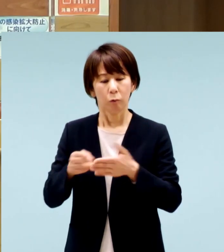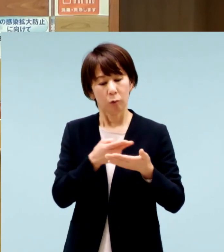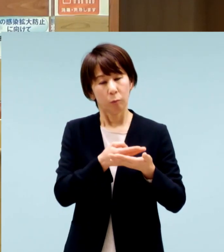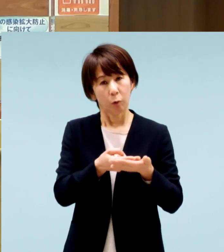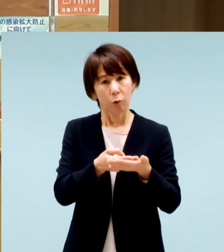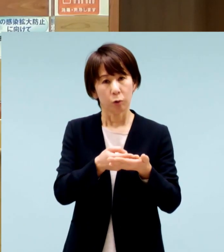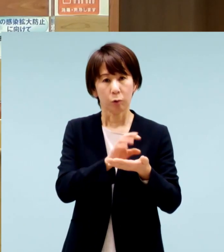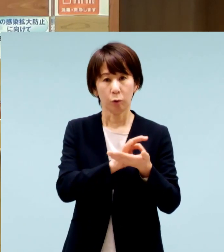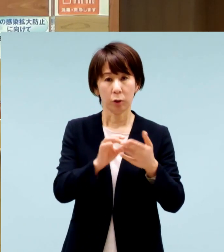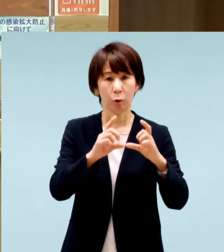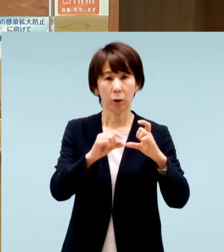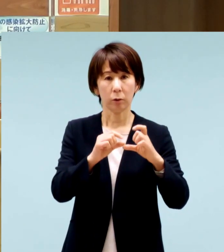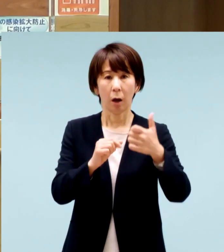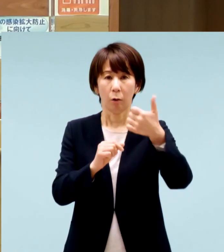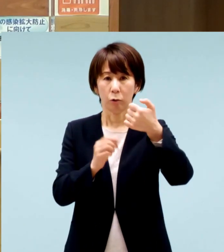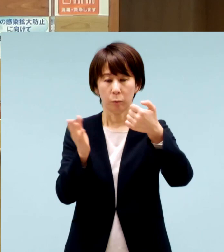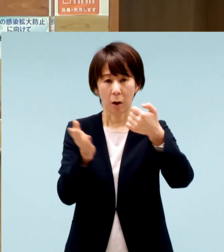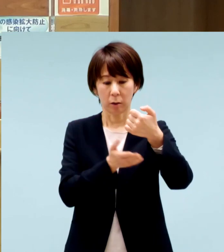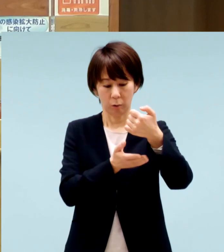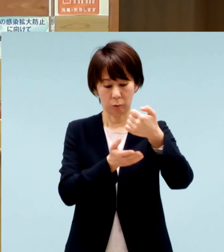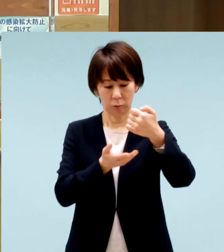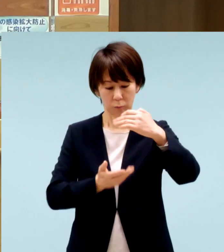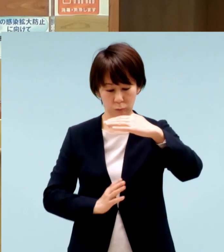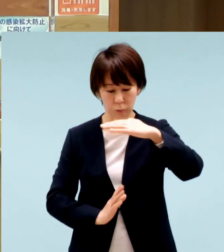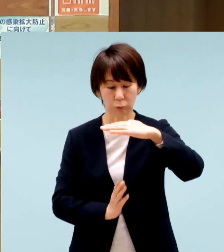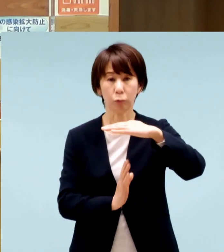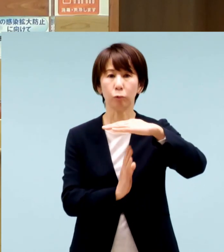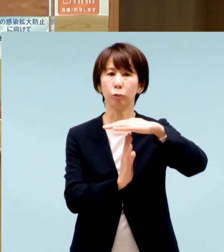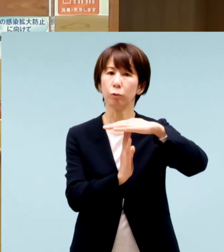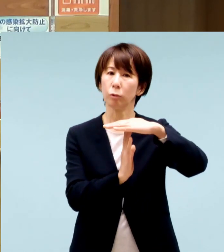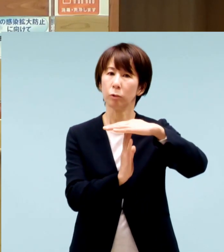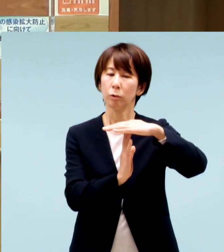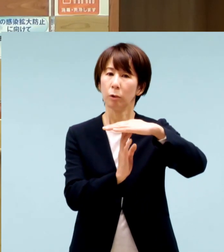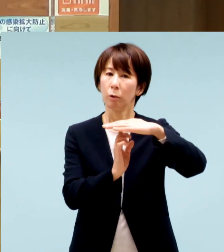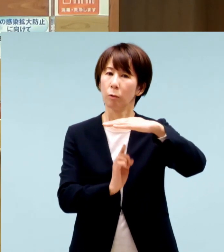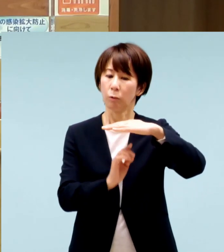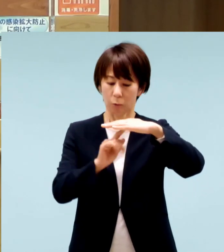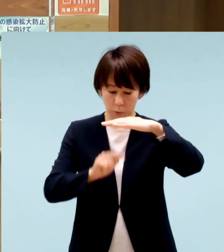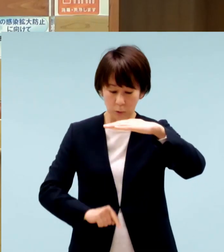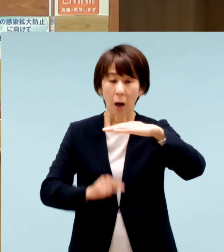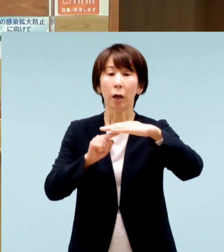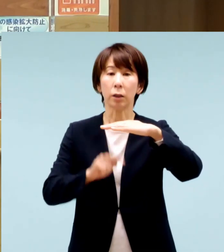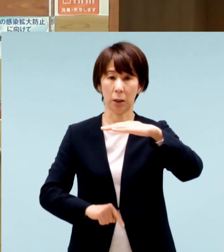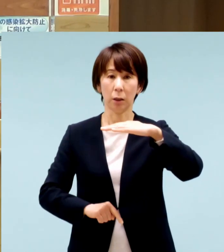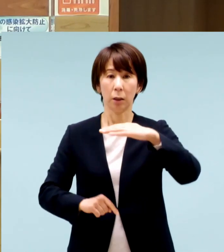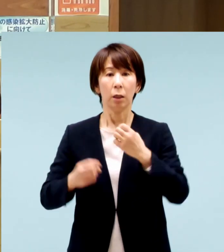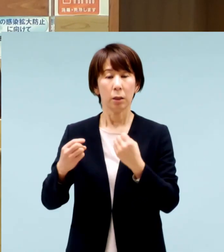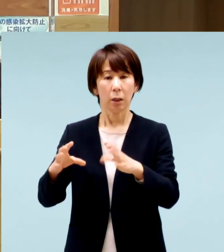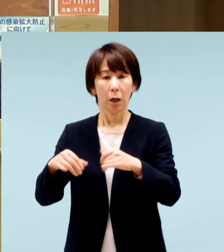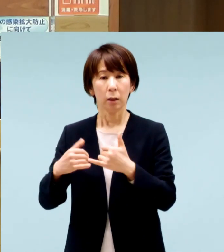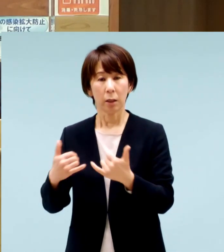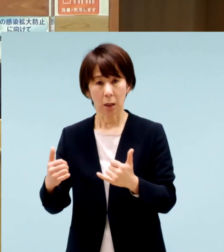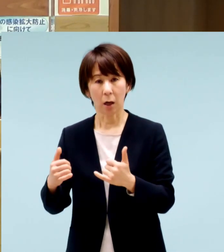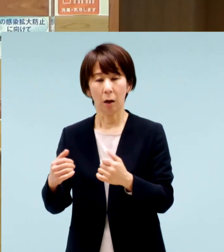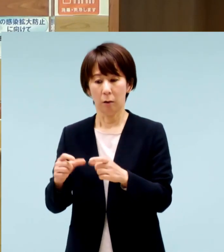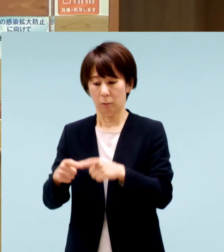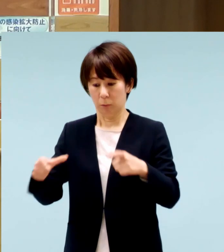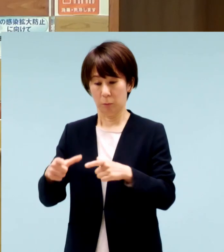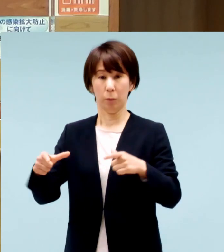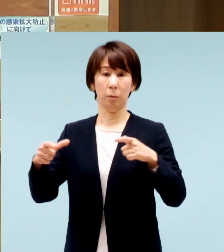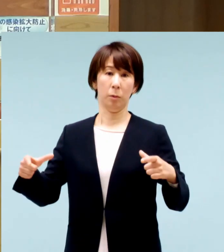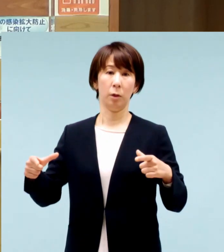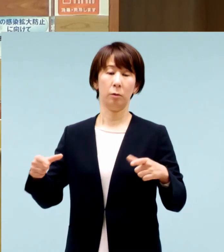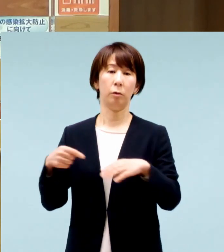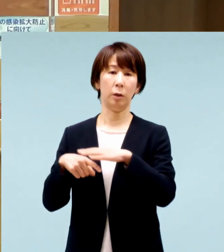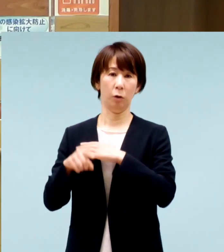りの、おそらくそこに行き着くまでの新規感染者数が相当出てると思うんですよ。まあ、ほとんど今軽症無症状の方